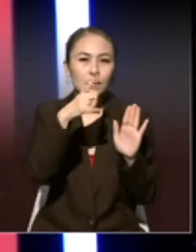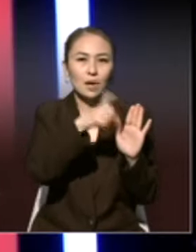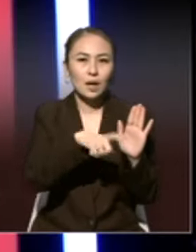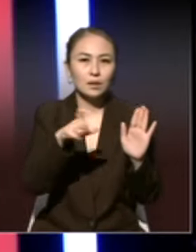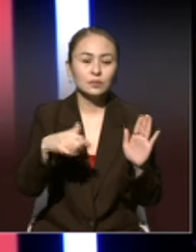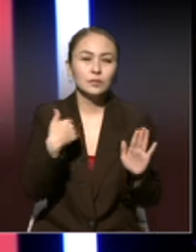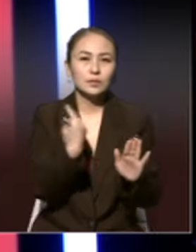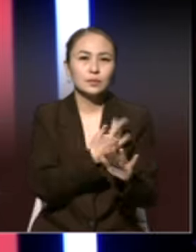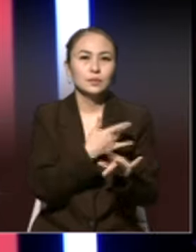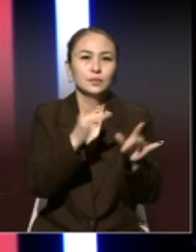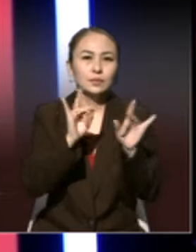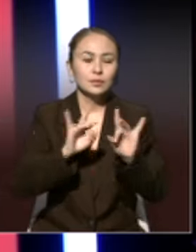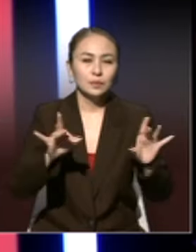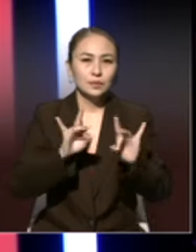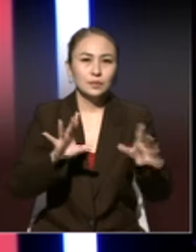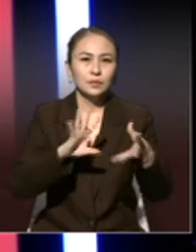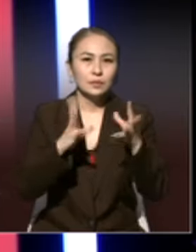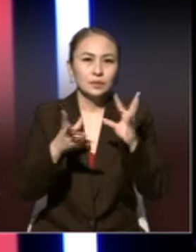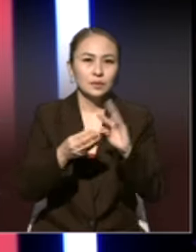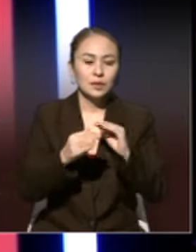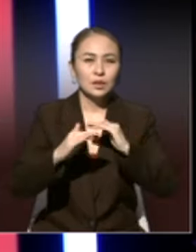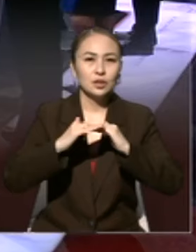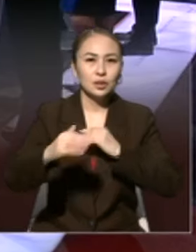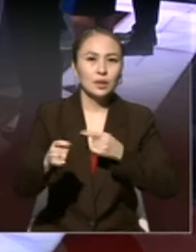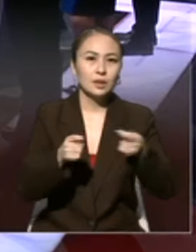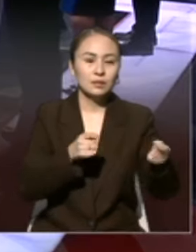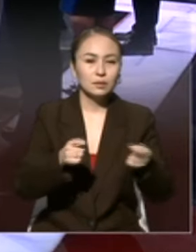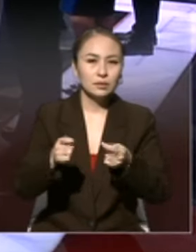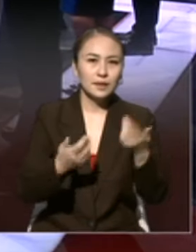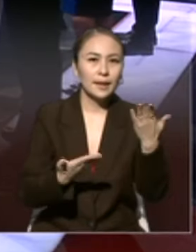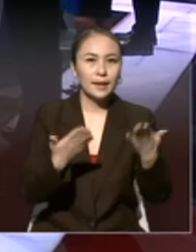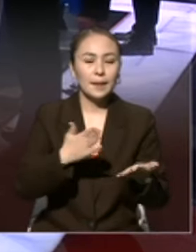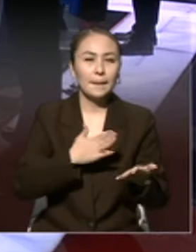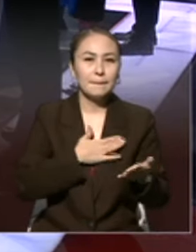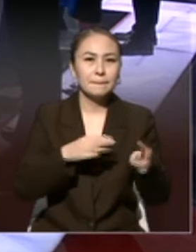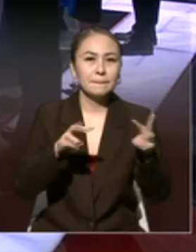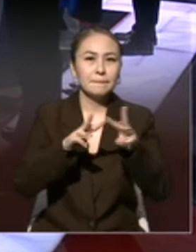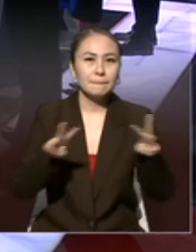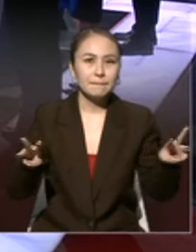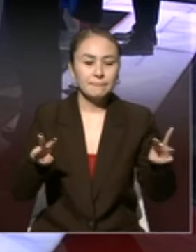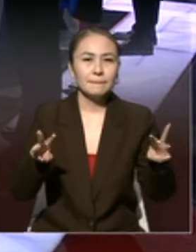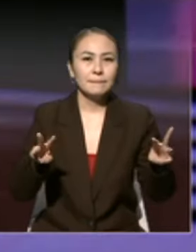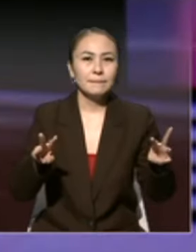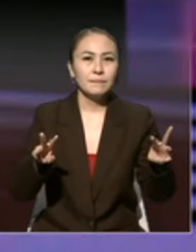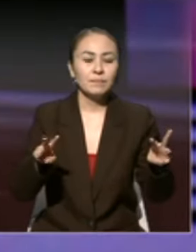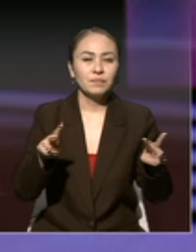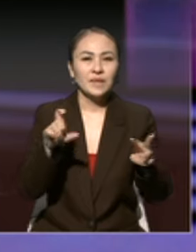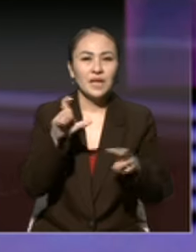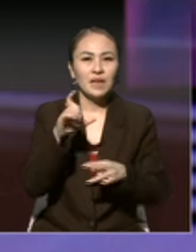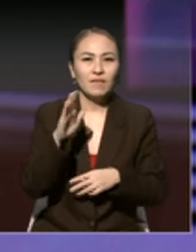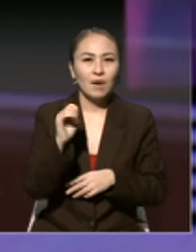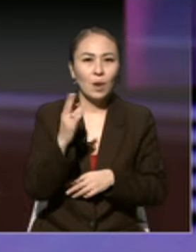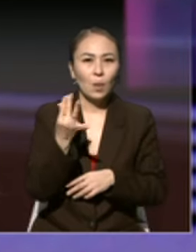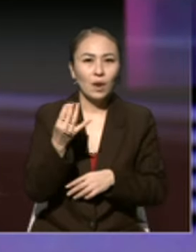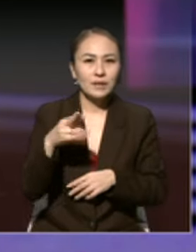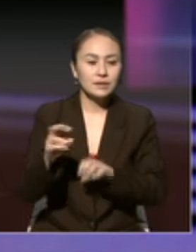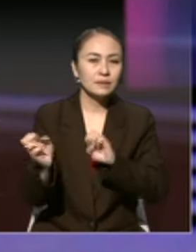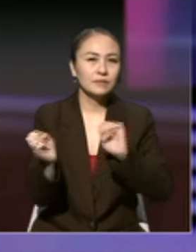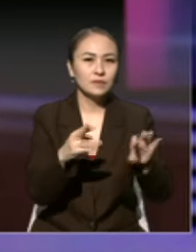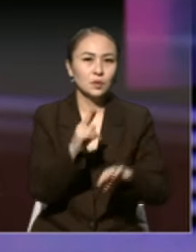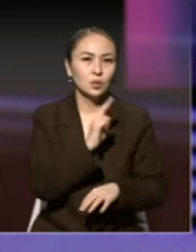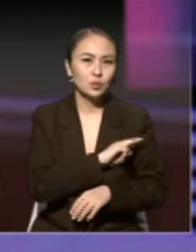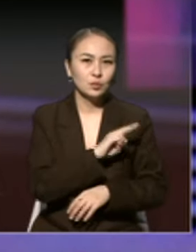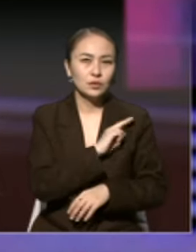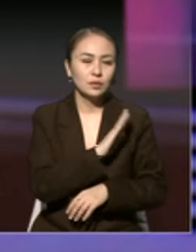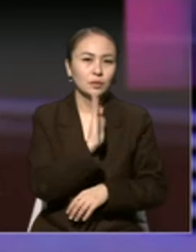азаматтарға айтатынымыз, егер сол жергілікті әкімшіліктен не болмаса біздің министрліктен эвакуация жұмысын жүргізеді деген кезде